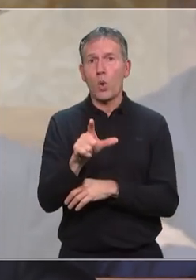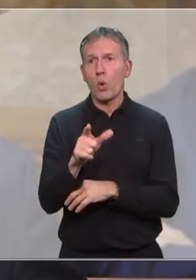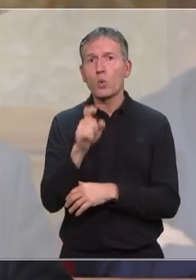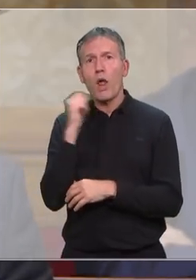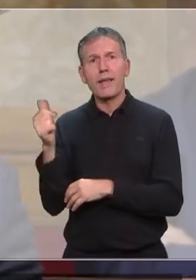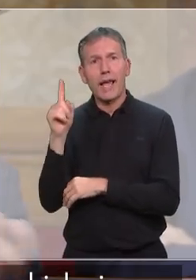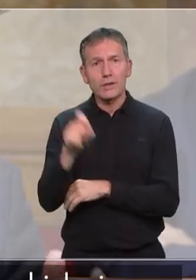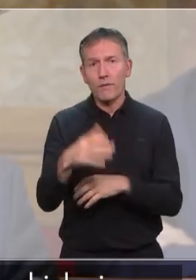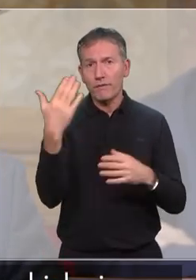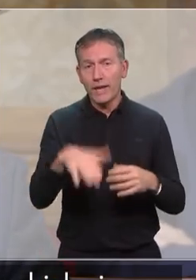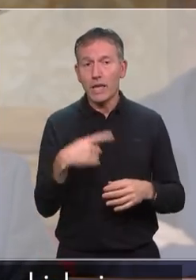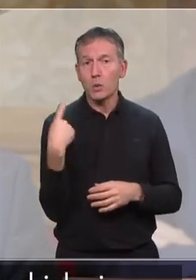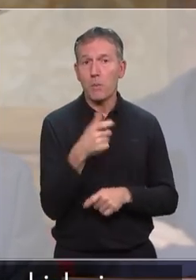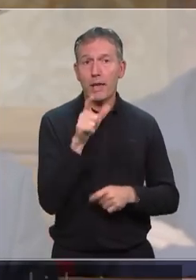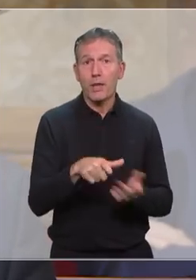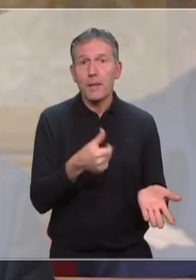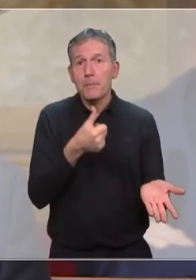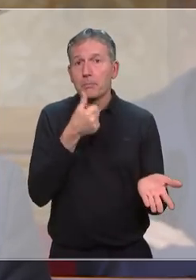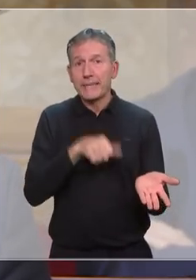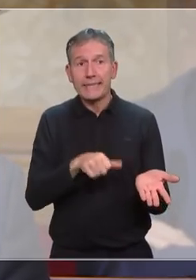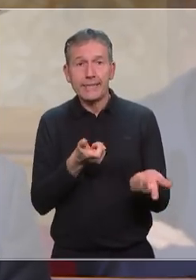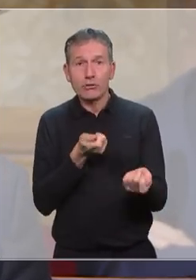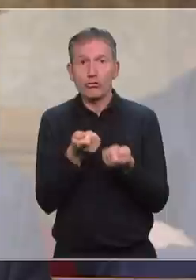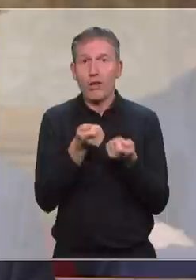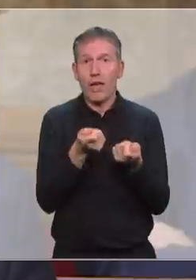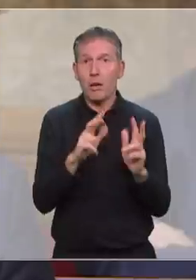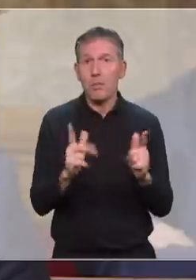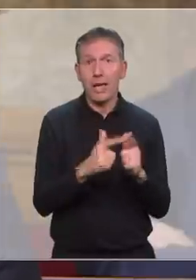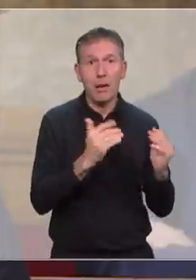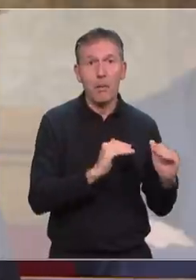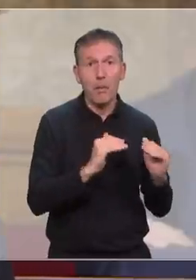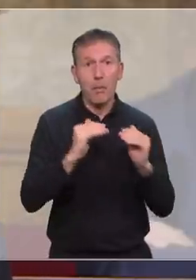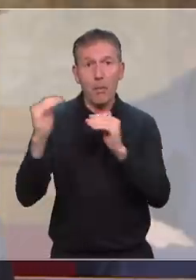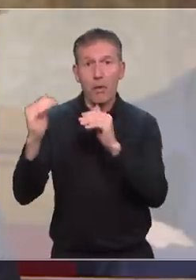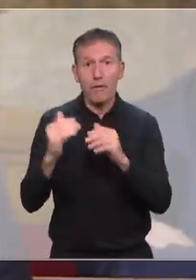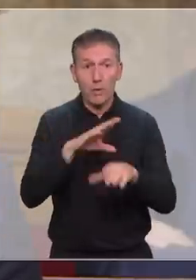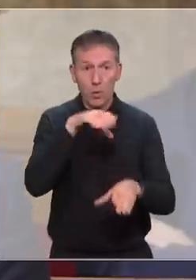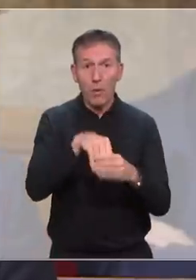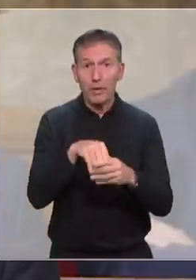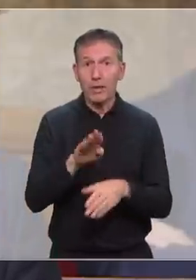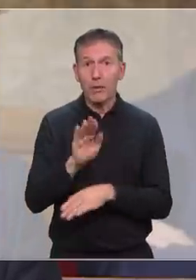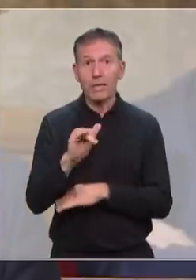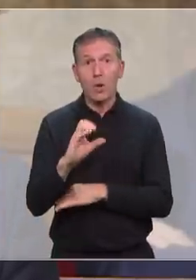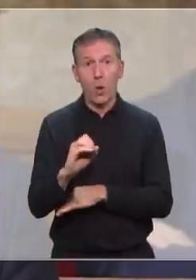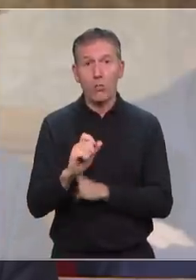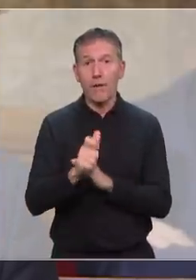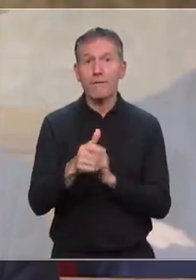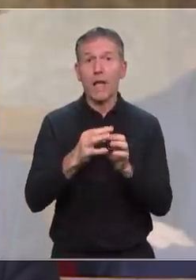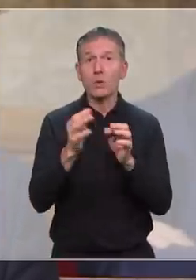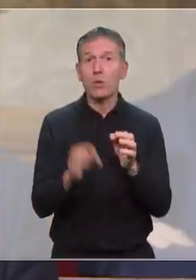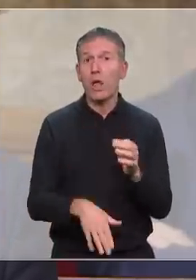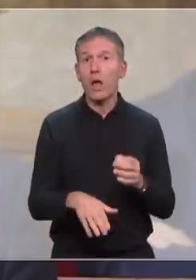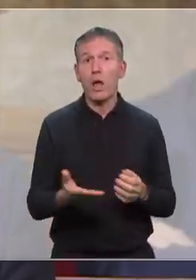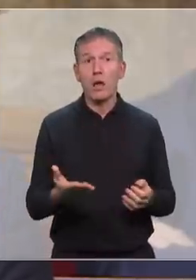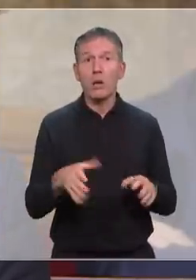nous avons dû faire face tous ensemble à la question de l'inflation qui touche inévitablement les produits bio, qui fait qu'aujourd'hui, ces produits